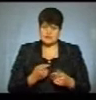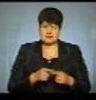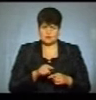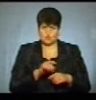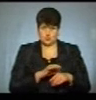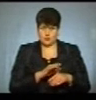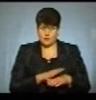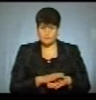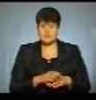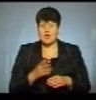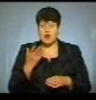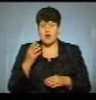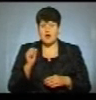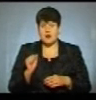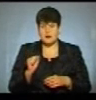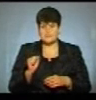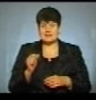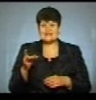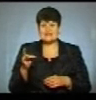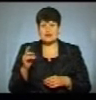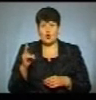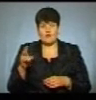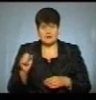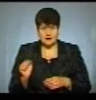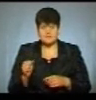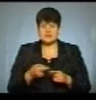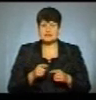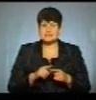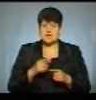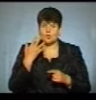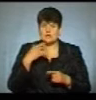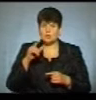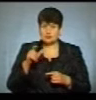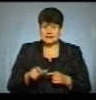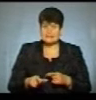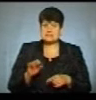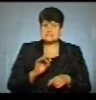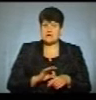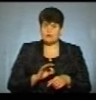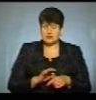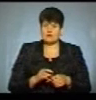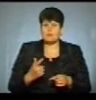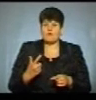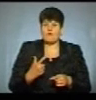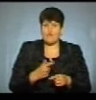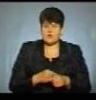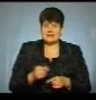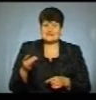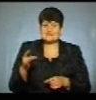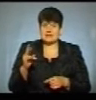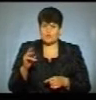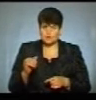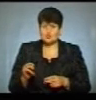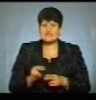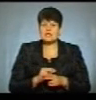захворювання. А вже сироватка – це коли людина захворіла, і ми вже вводимо цю сиворотку для з